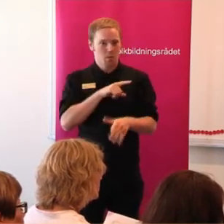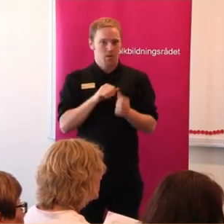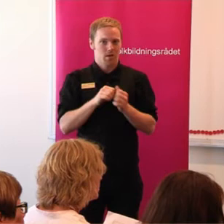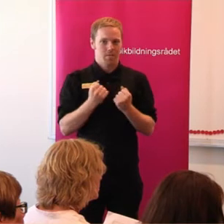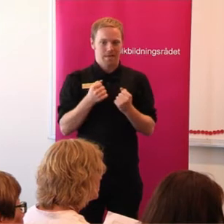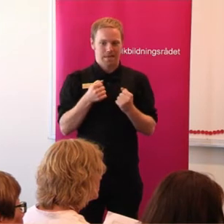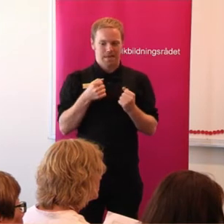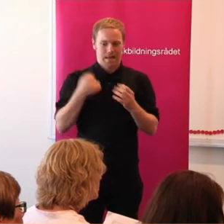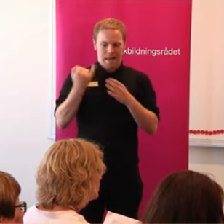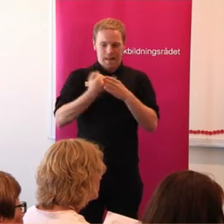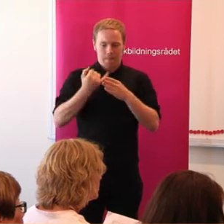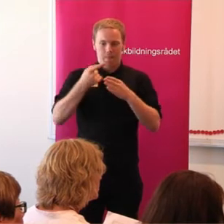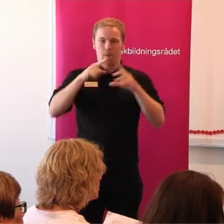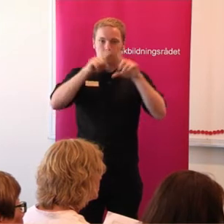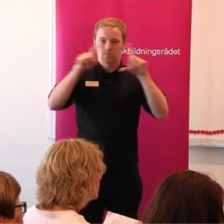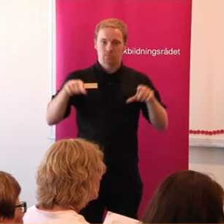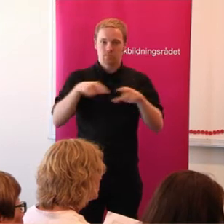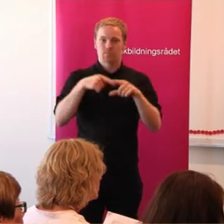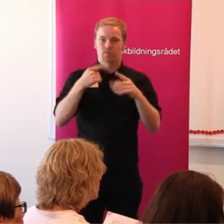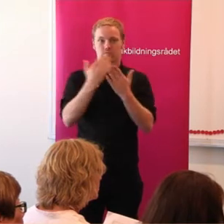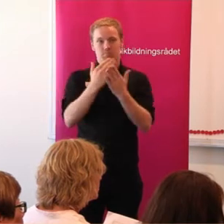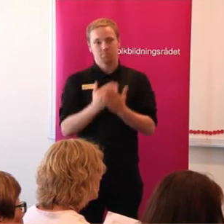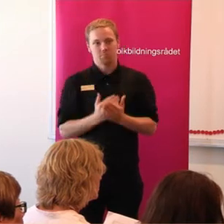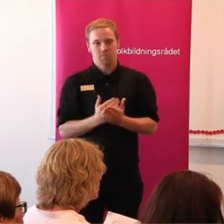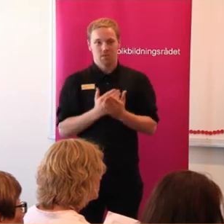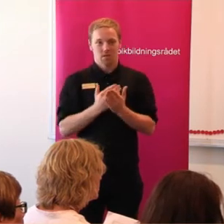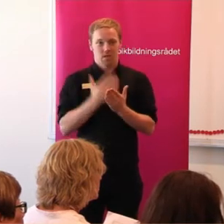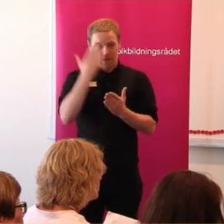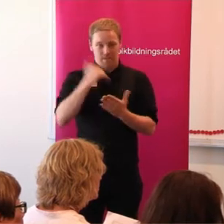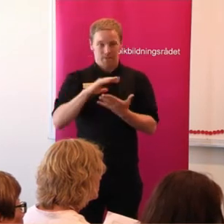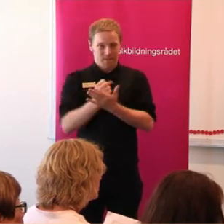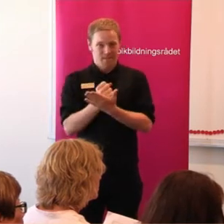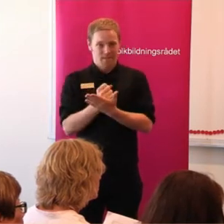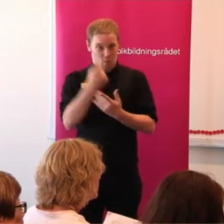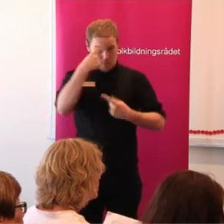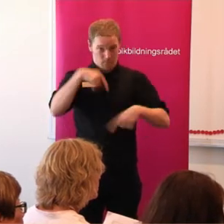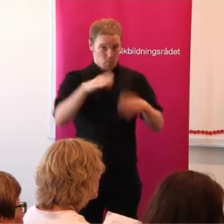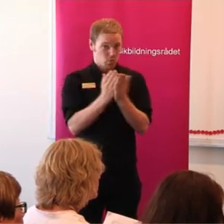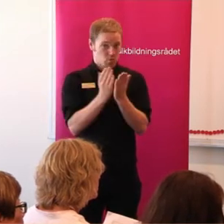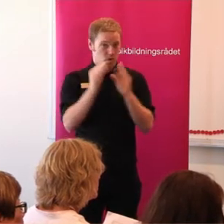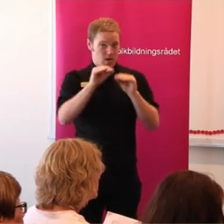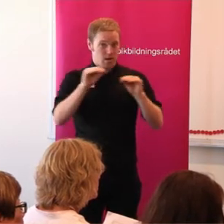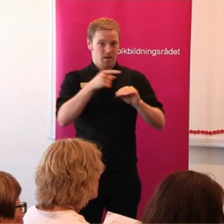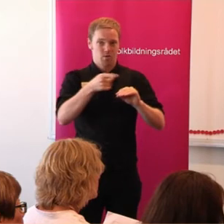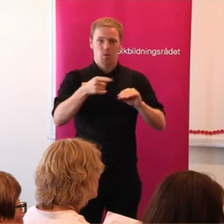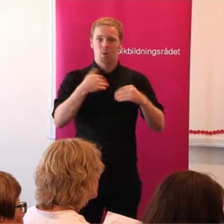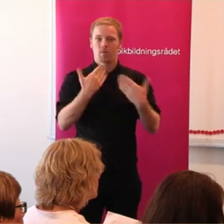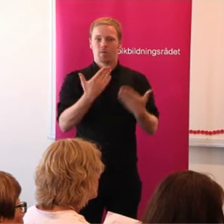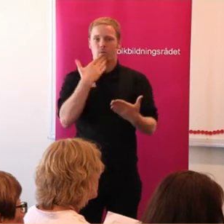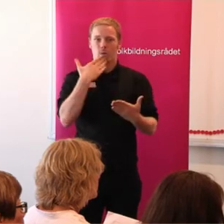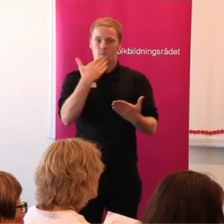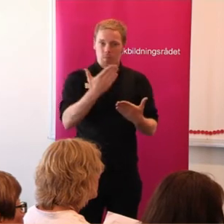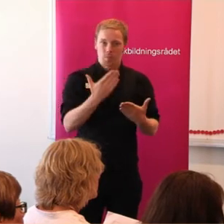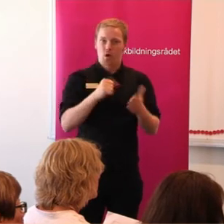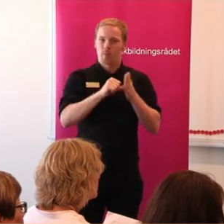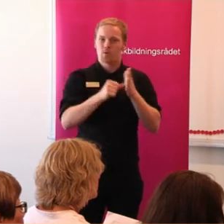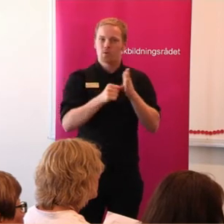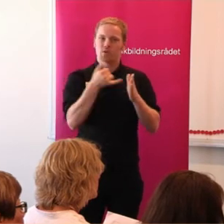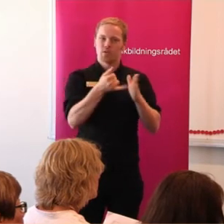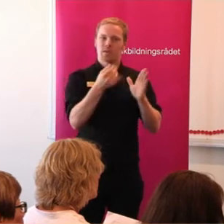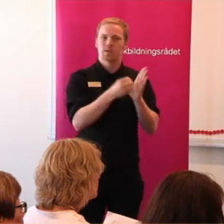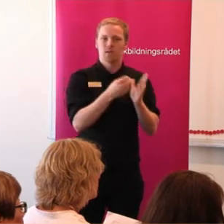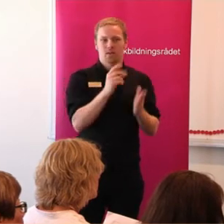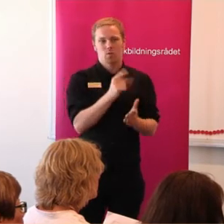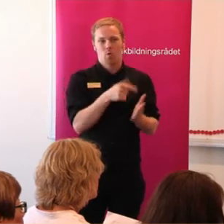ännu bättre på. Och det är ju det som folkhögskollärarna får ju väldigt bra betyg i utvärderingen. Därför